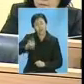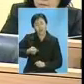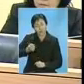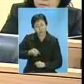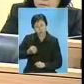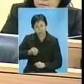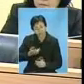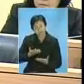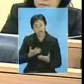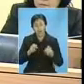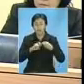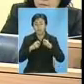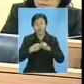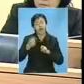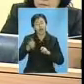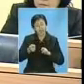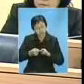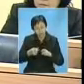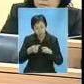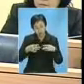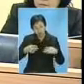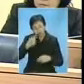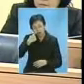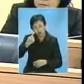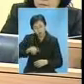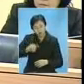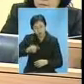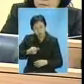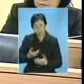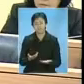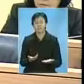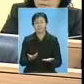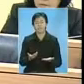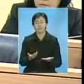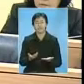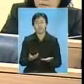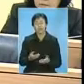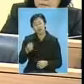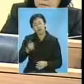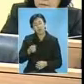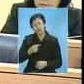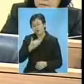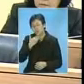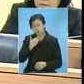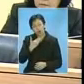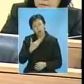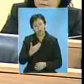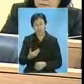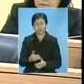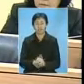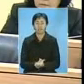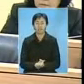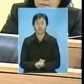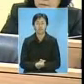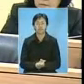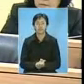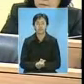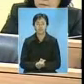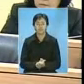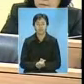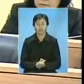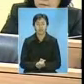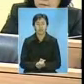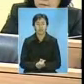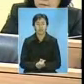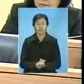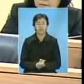ในวังวนแห่งความมืดมนเป็นมืดดำอันธการเหมือนเงานะคะเ